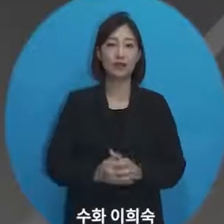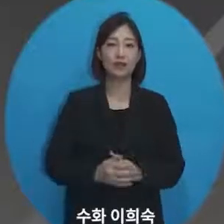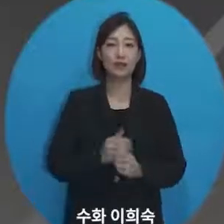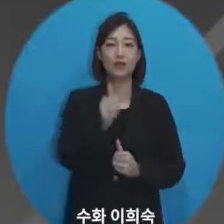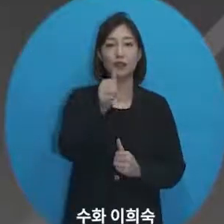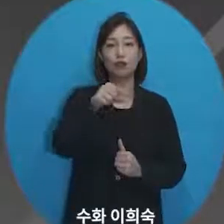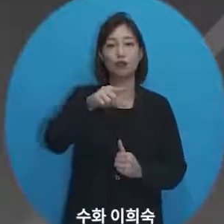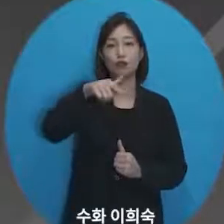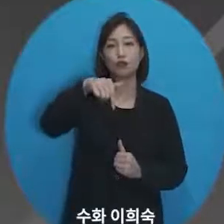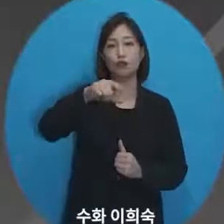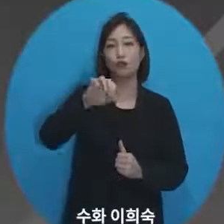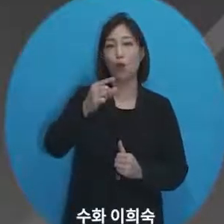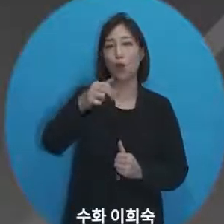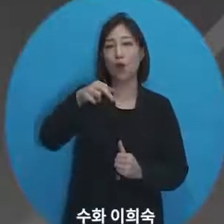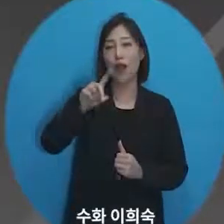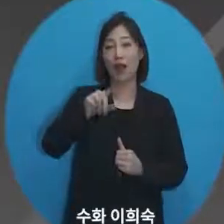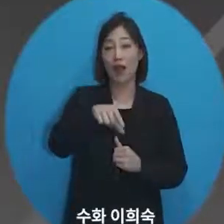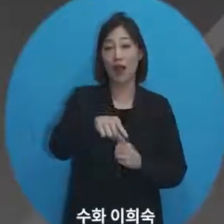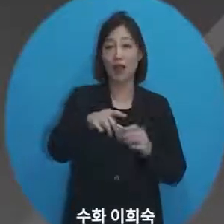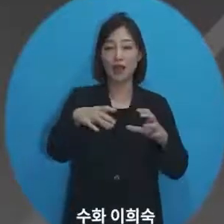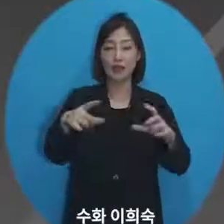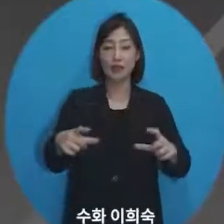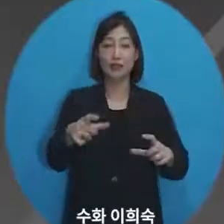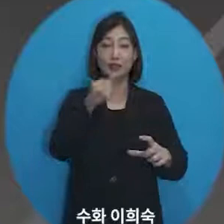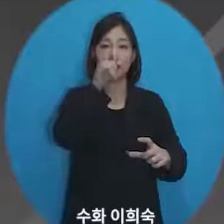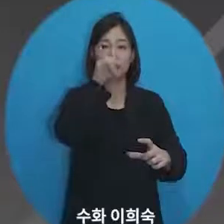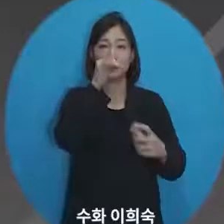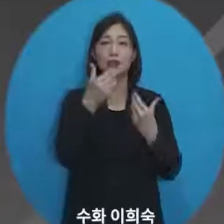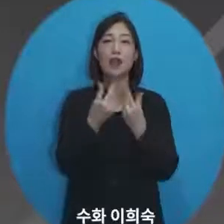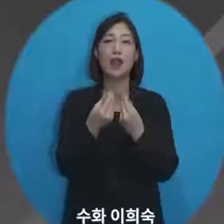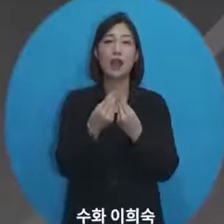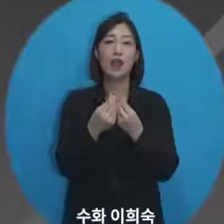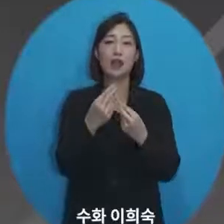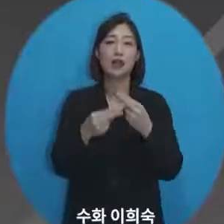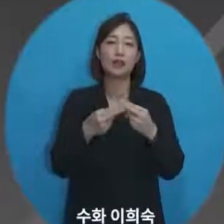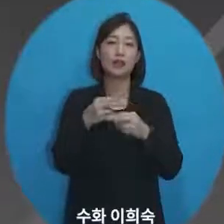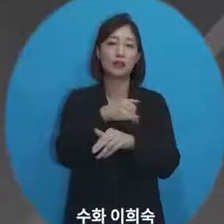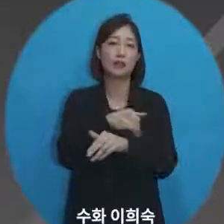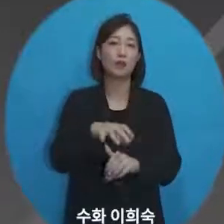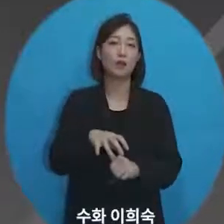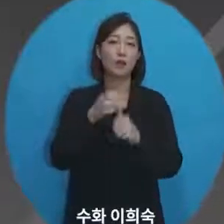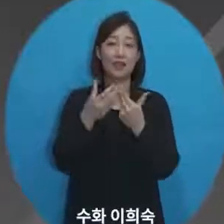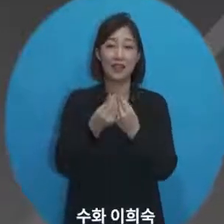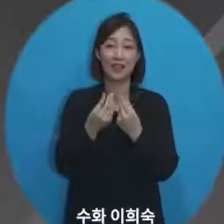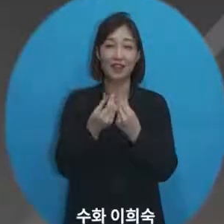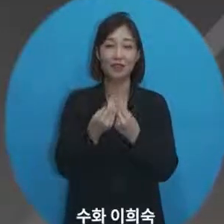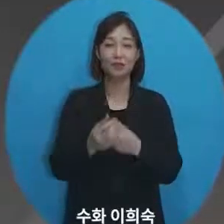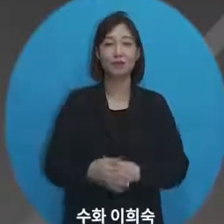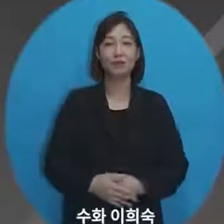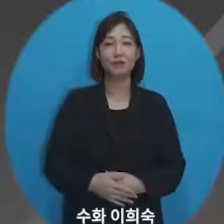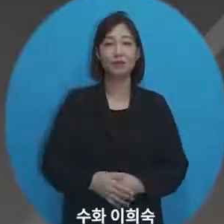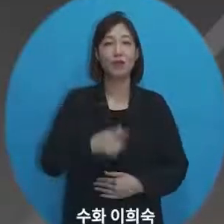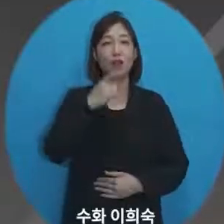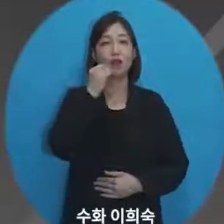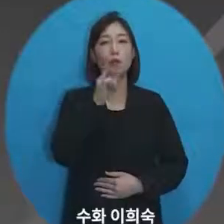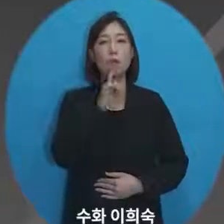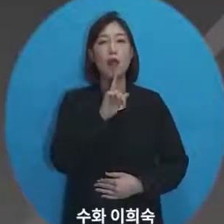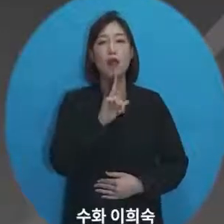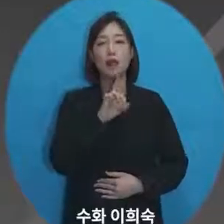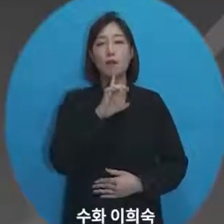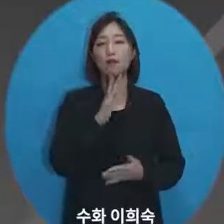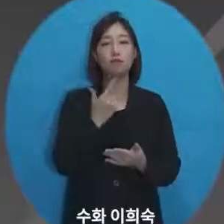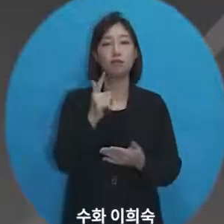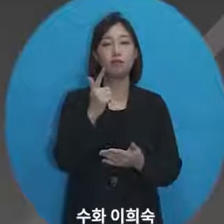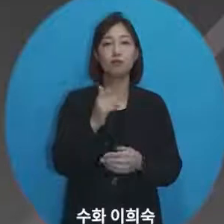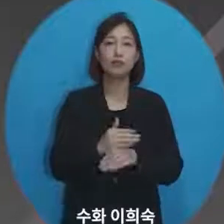이제 후쿠오카에 있는 이제 지하철 사례인데요. 보시는 것처럼 외국어, 다양한 외국어까지